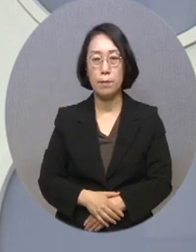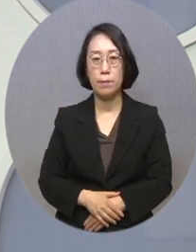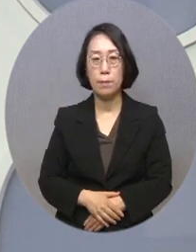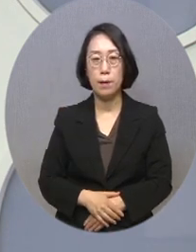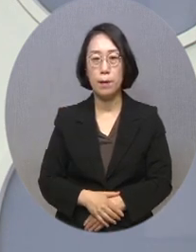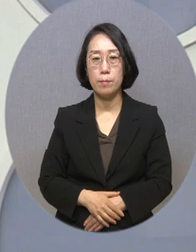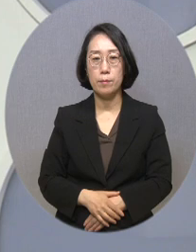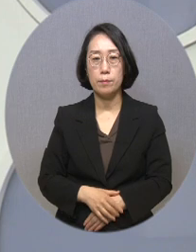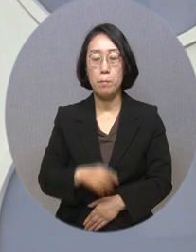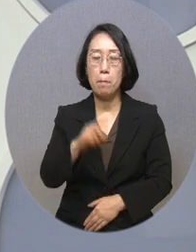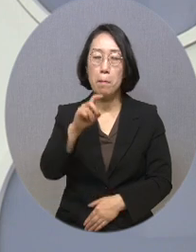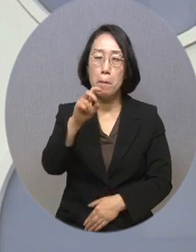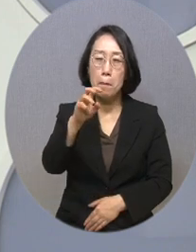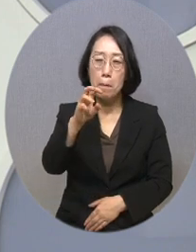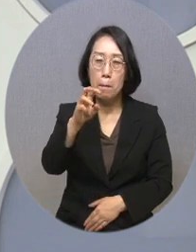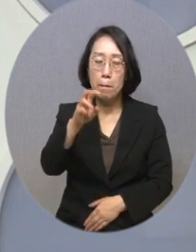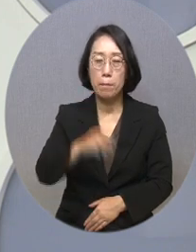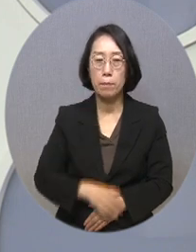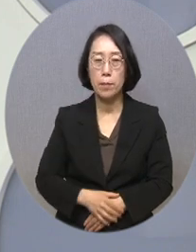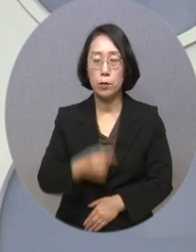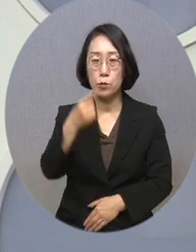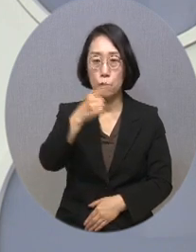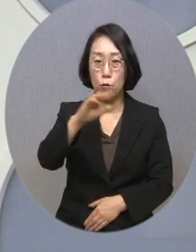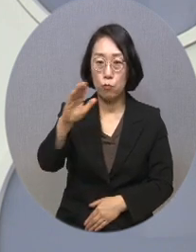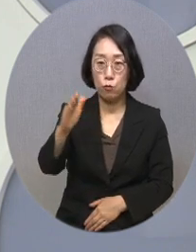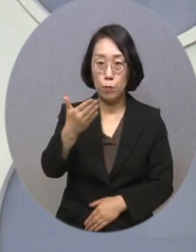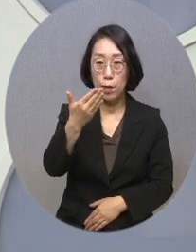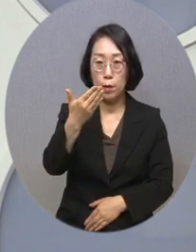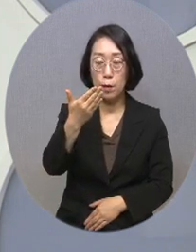달하고 그리고